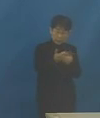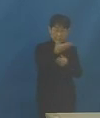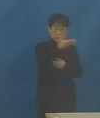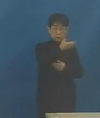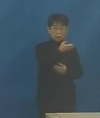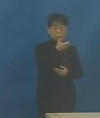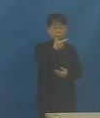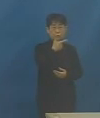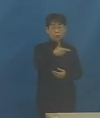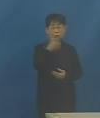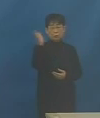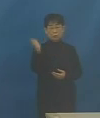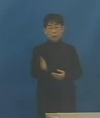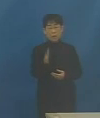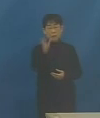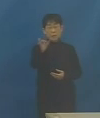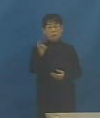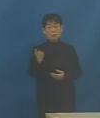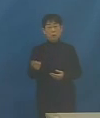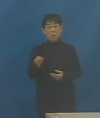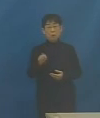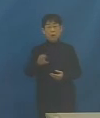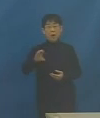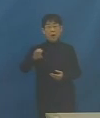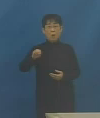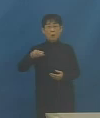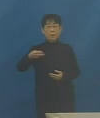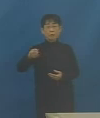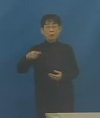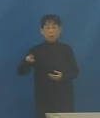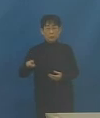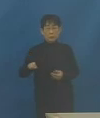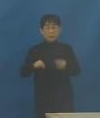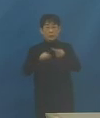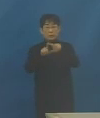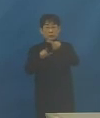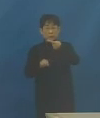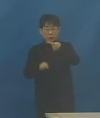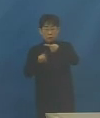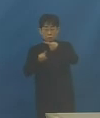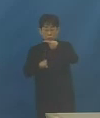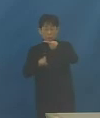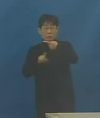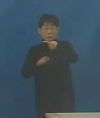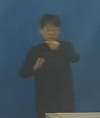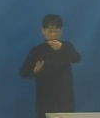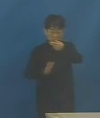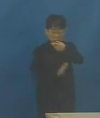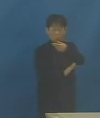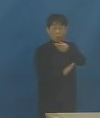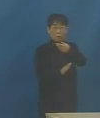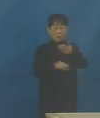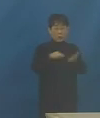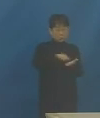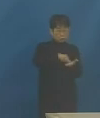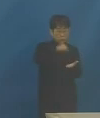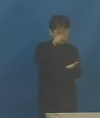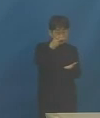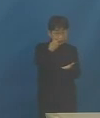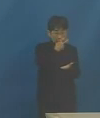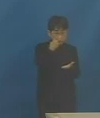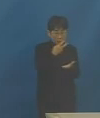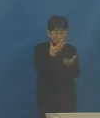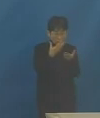クロン株でございます特に1月11日以降の事例ですくいぬ検査を経ているものは